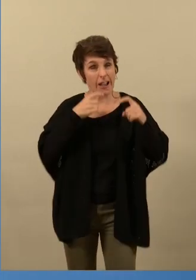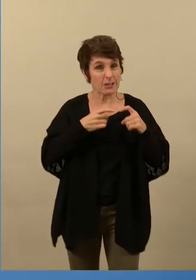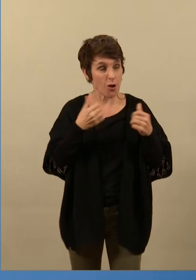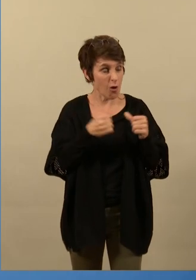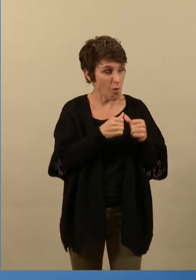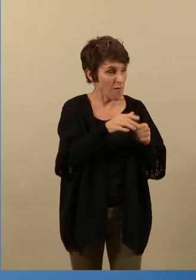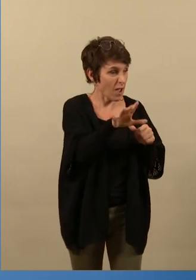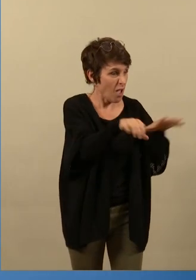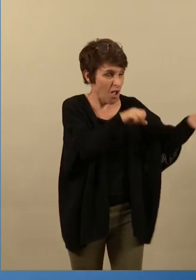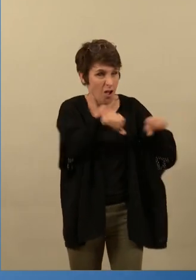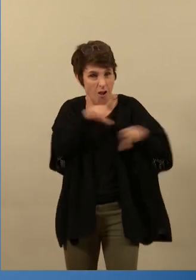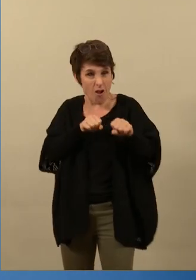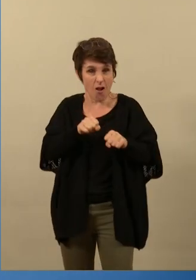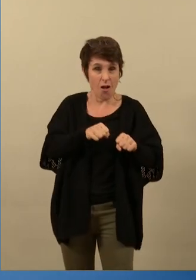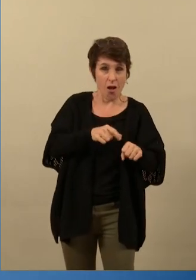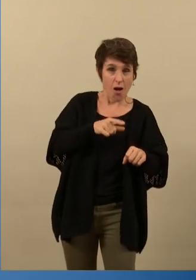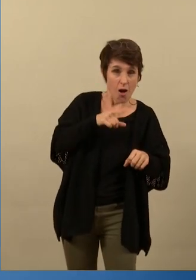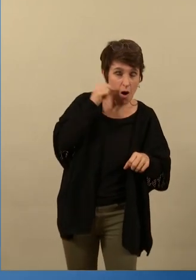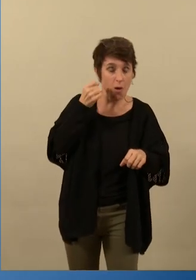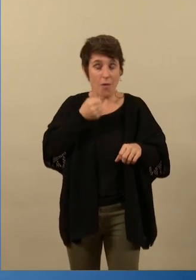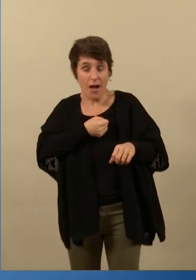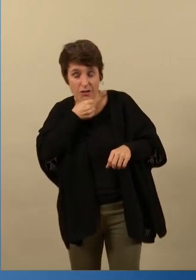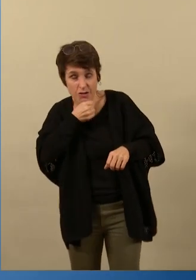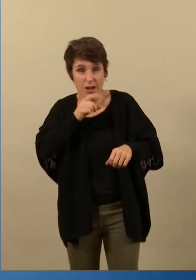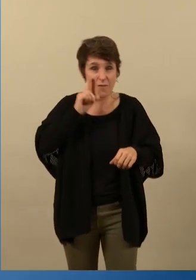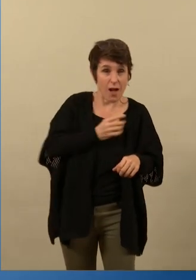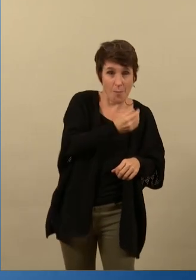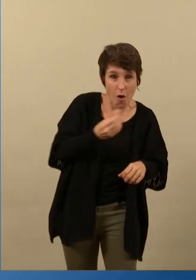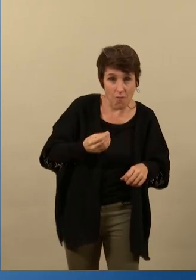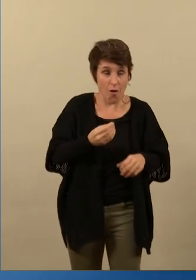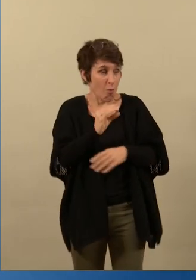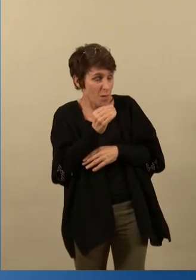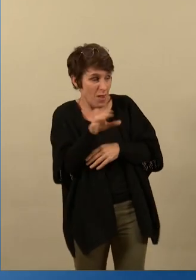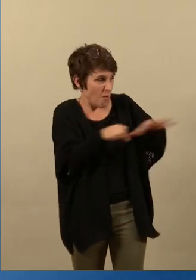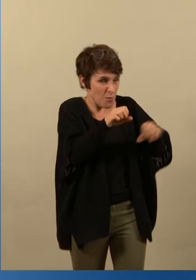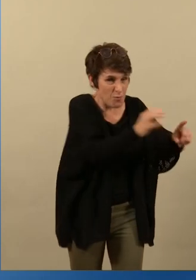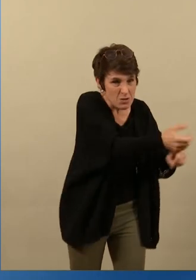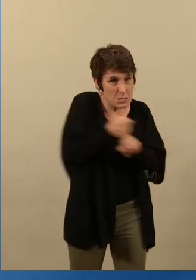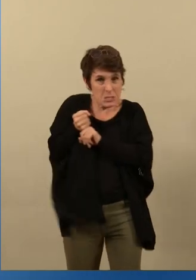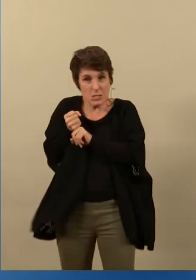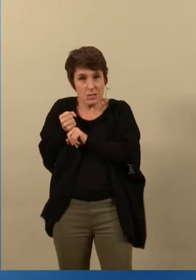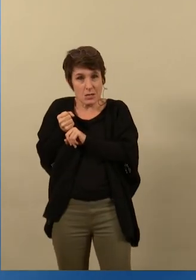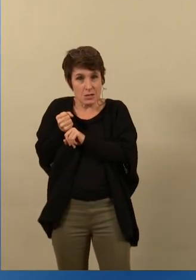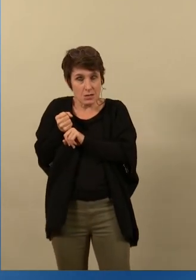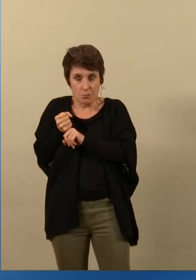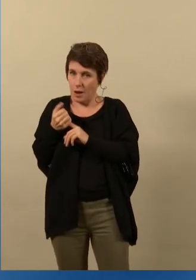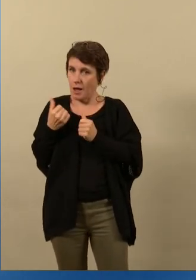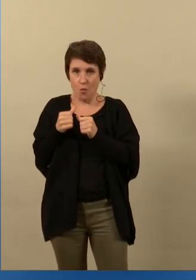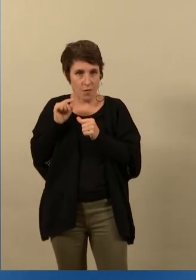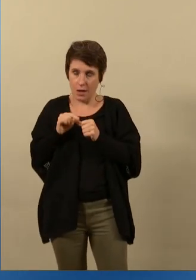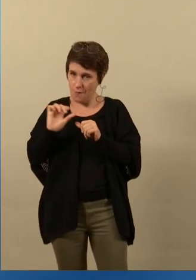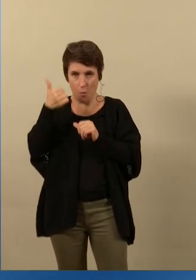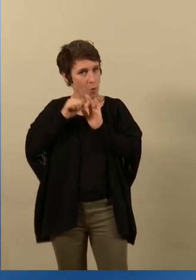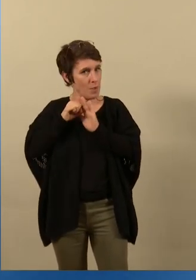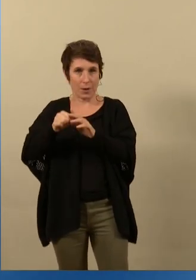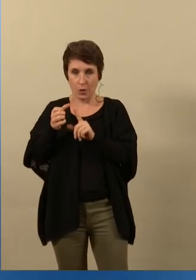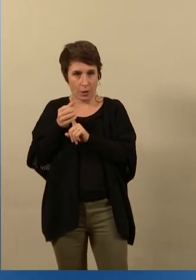vieillards et donc le préalable au cess le feu c'est évidemment la libération des otages qui doit engager en